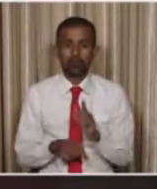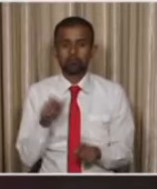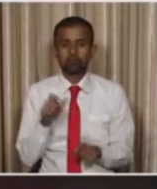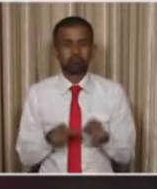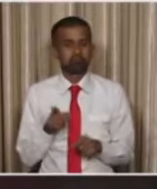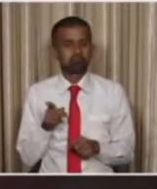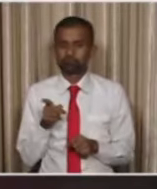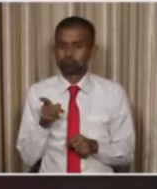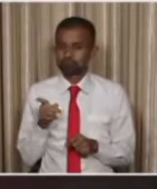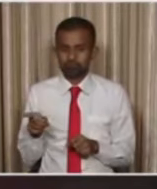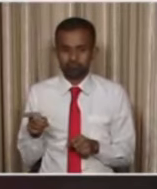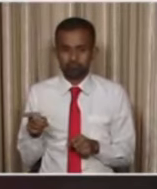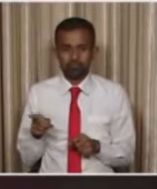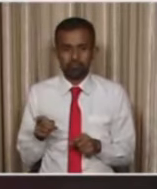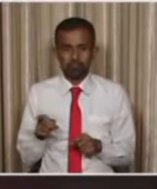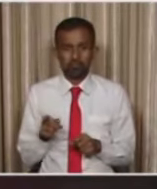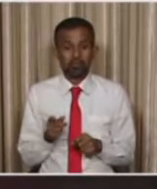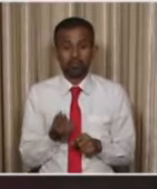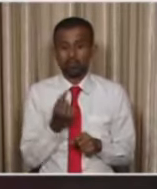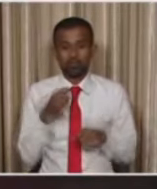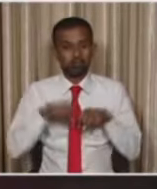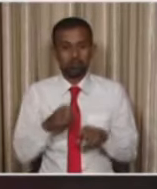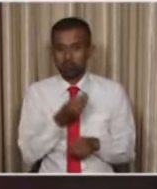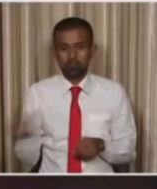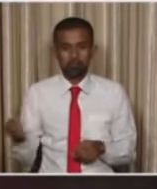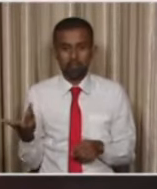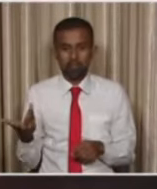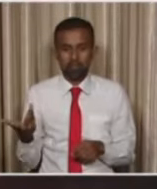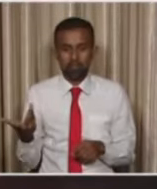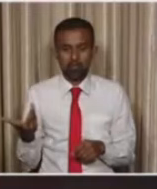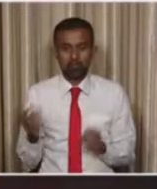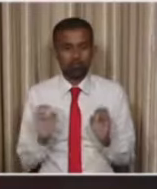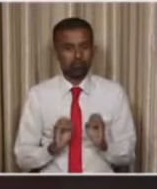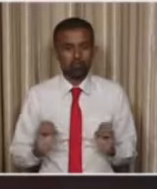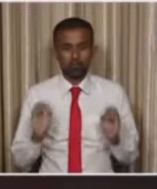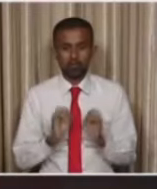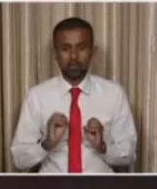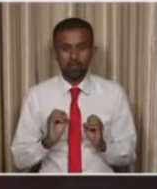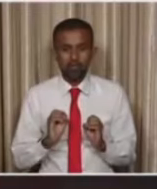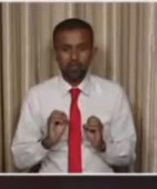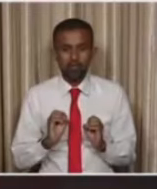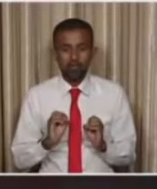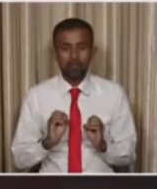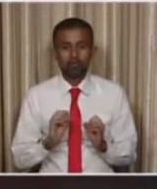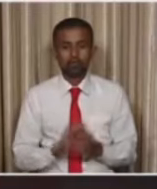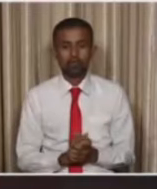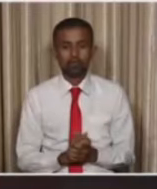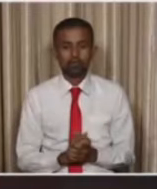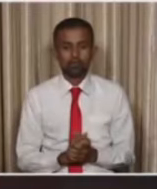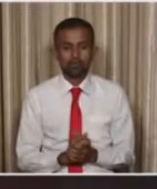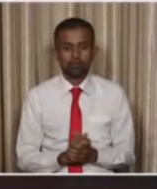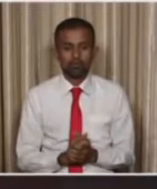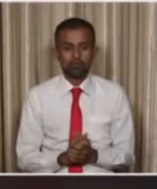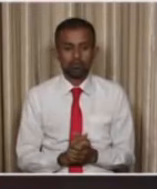නම් ගරු මන්තුමා තම් පලාවත් හම්බුන්නේ නැහැ. පොල් පලාවත් නැහැ. ඇල්ටොත් නැහැ බුල්ටොත්